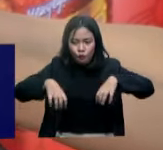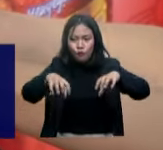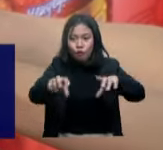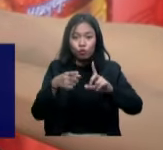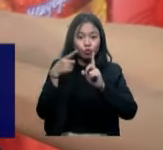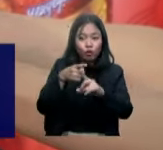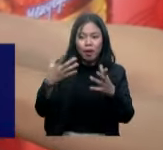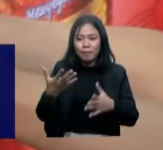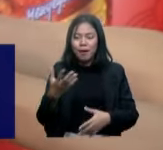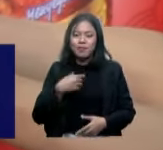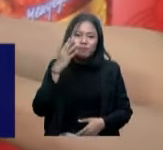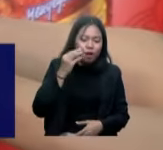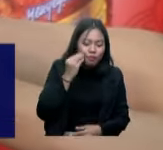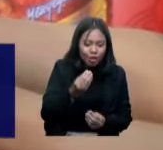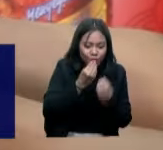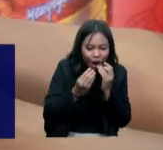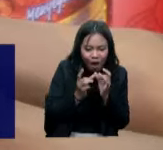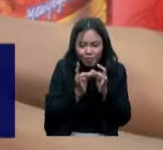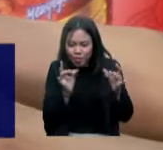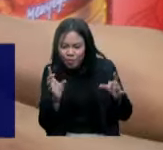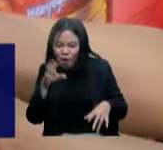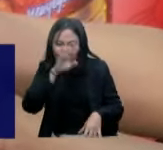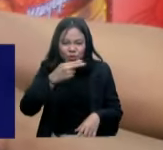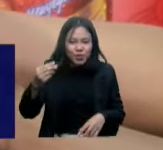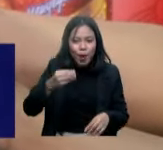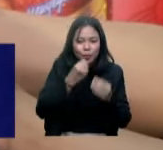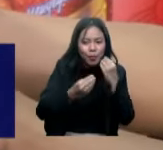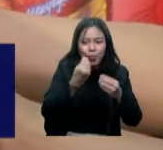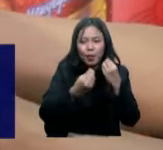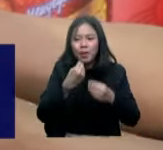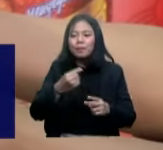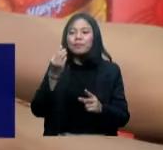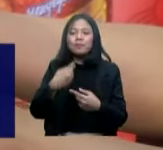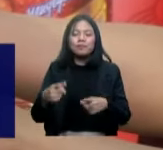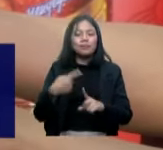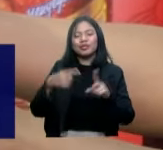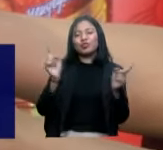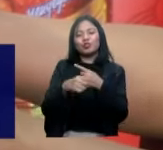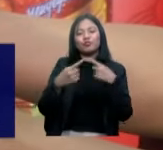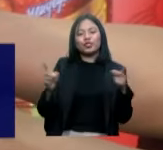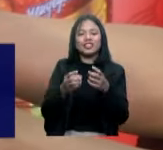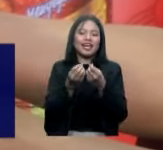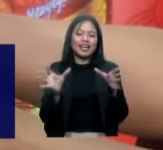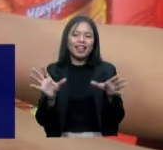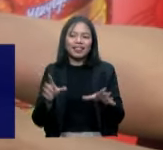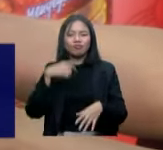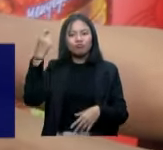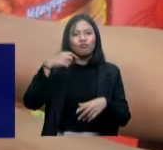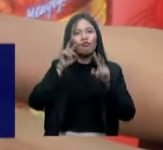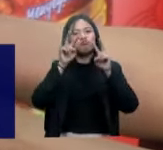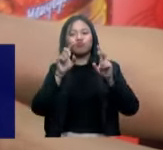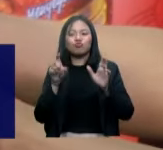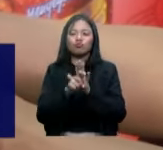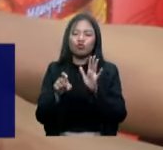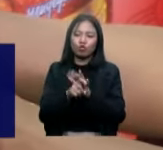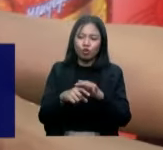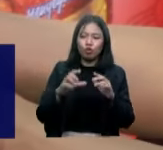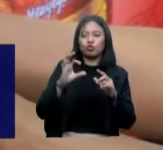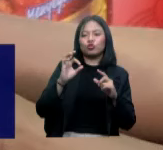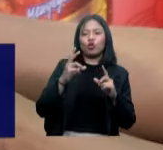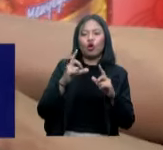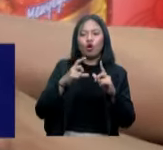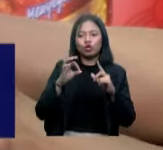juga menghadirkan ada konser gratis, konser dengan artis-artis besar seperti Kak Rosa, Yura Yunita, Ran, Malik,